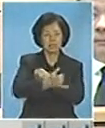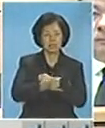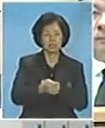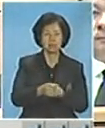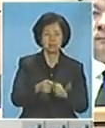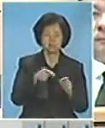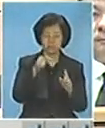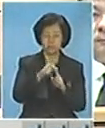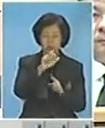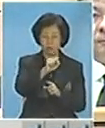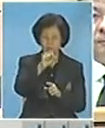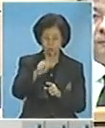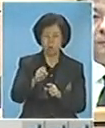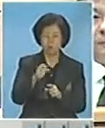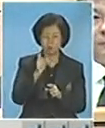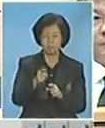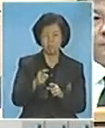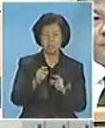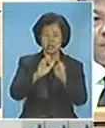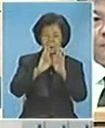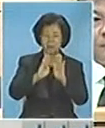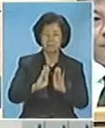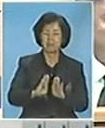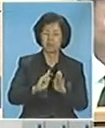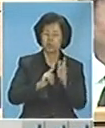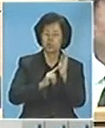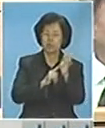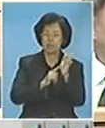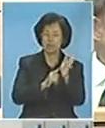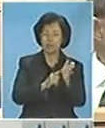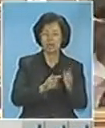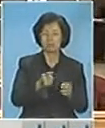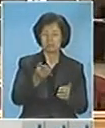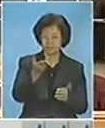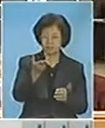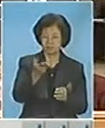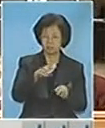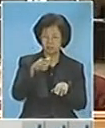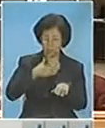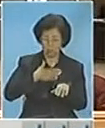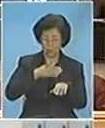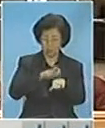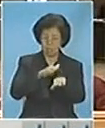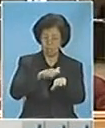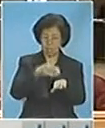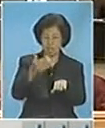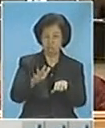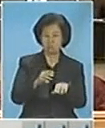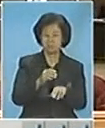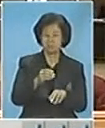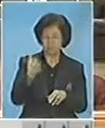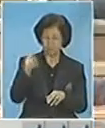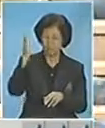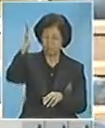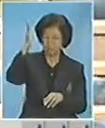รก็ต้องเป็นแบบอย่าง ท่านวชิระครับผมได้เตือนแล้วว่าจะมีการประท้วงต่อเชิญครับ ท่านประธ